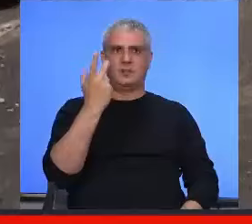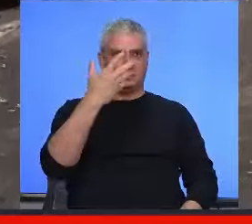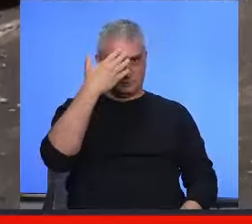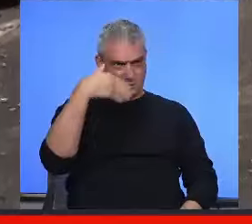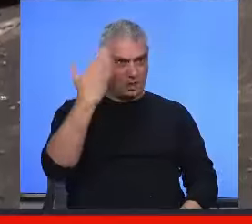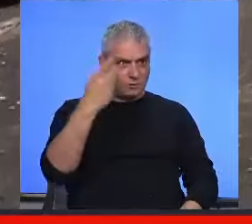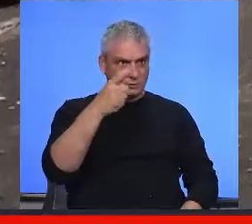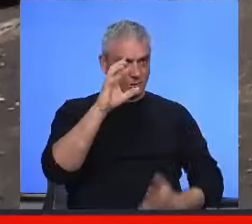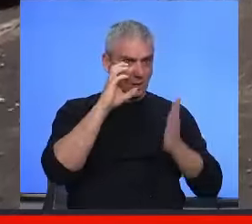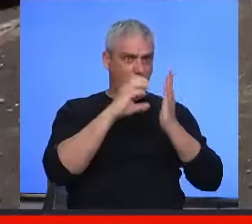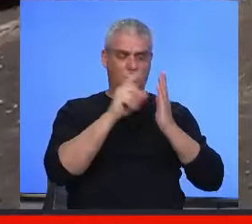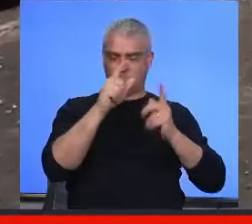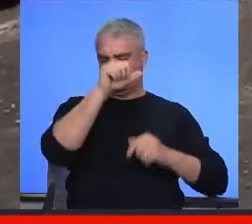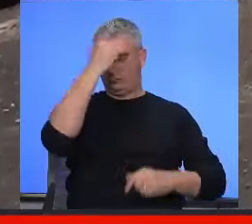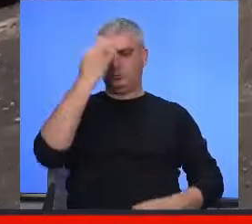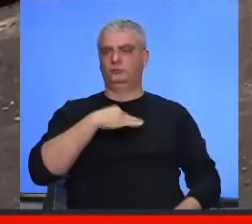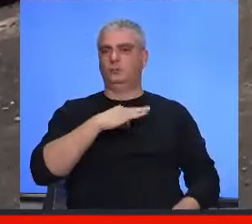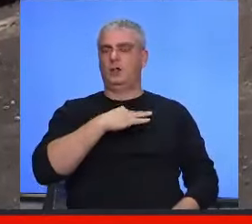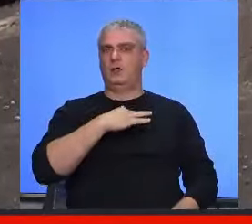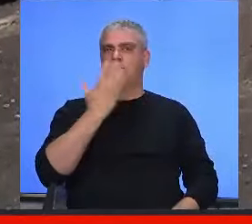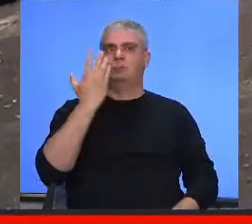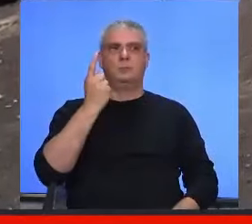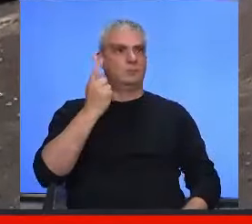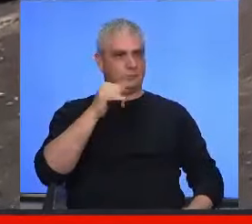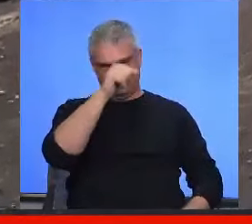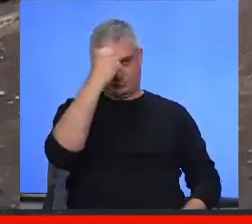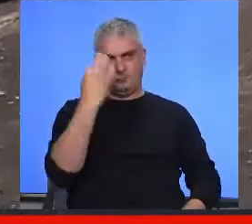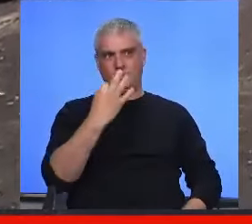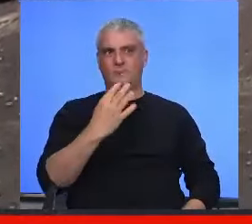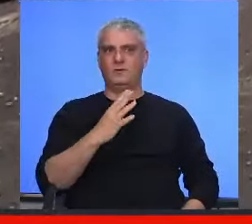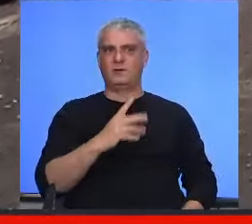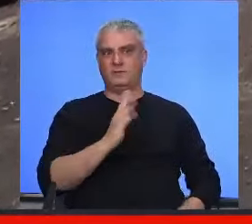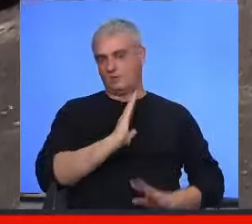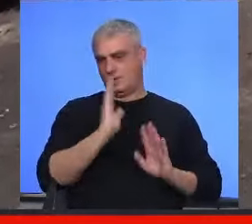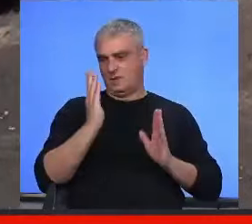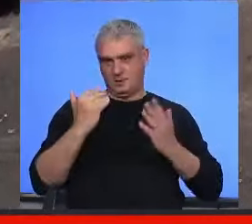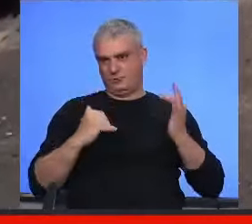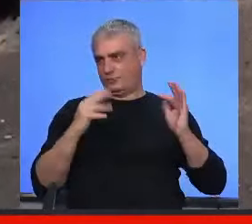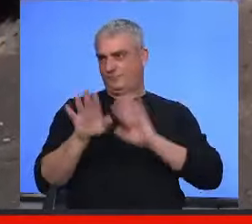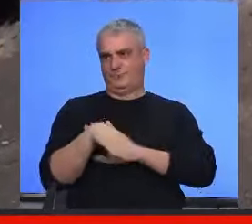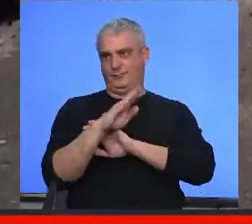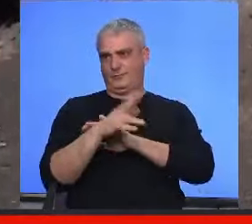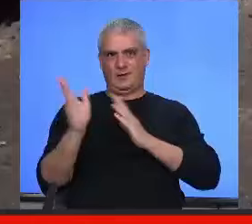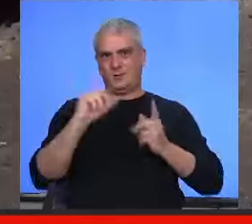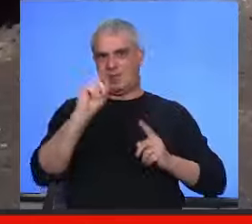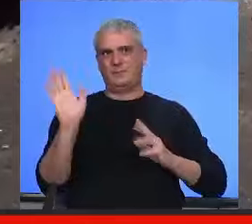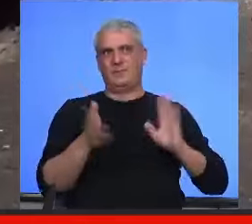זה הלוגו שלנו? זה המותג שלנו. אחלה מותג. אבל די עזבו עכשיו.